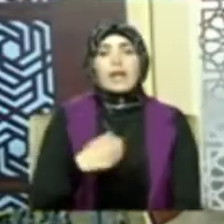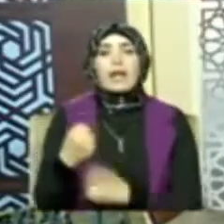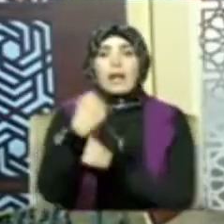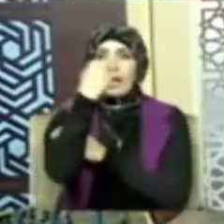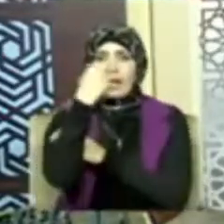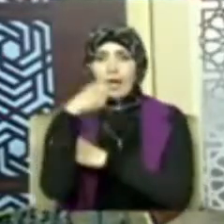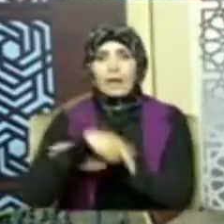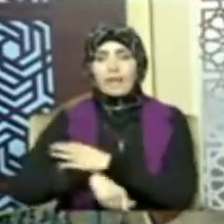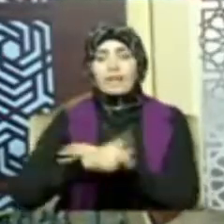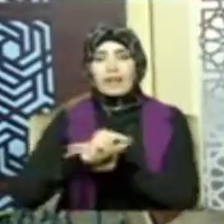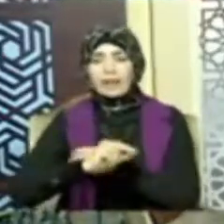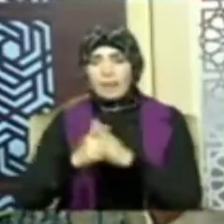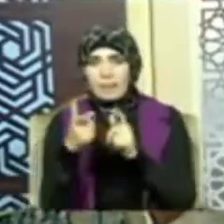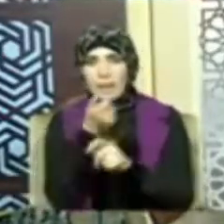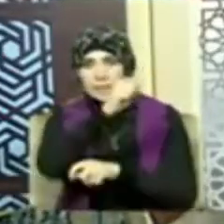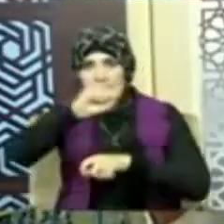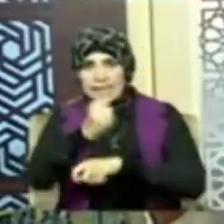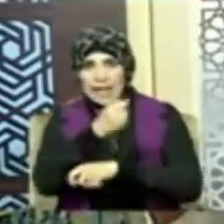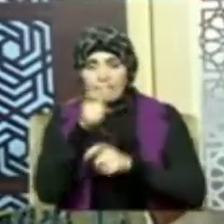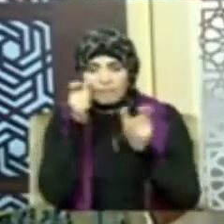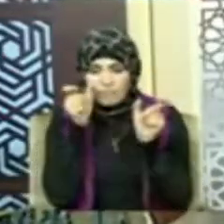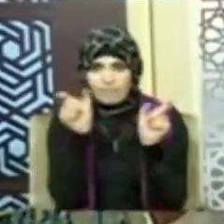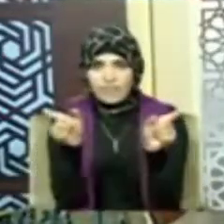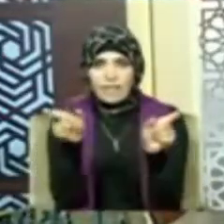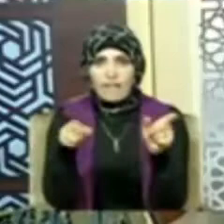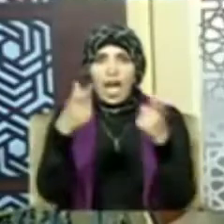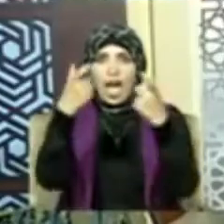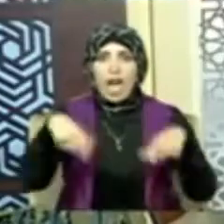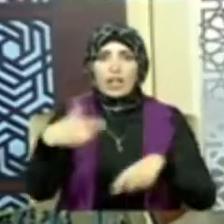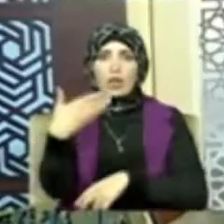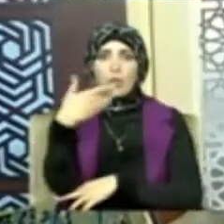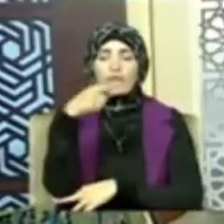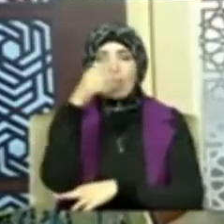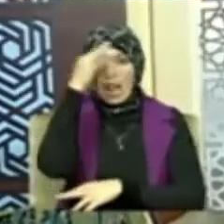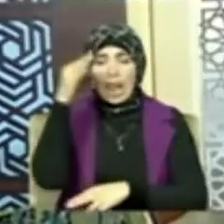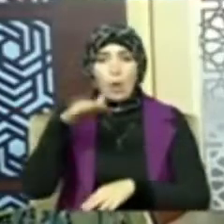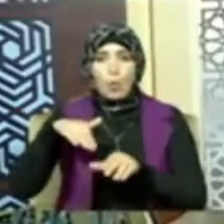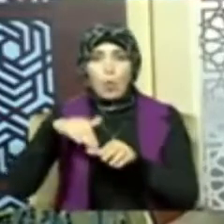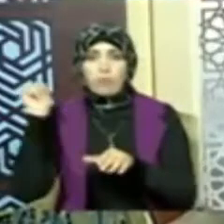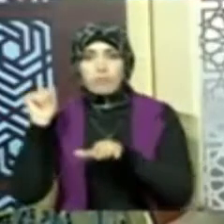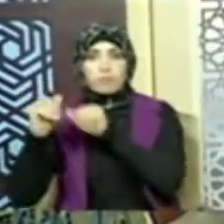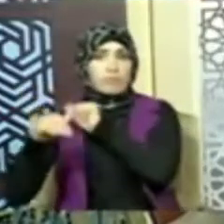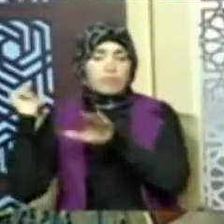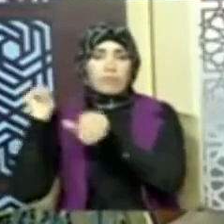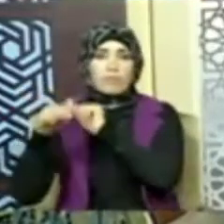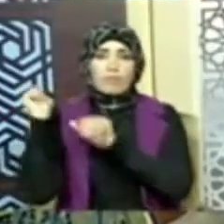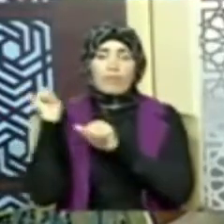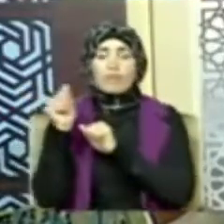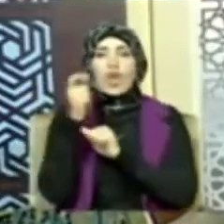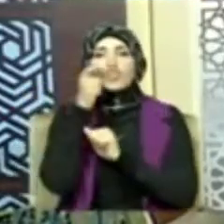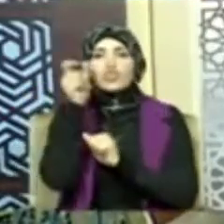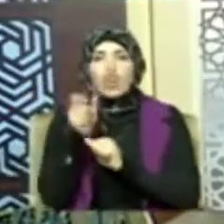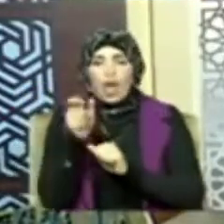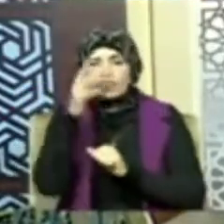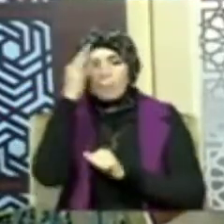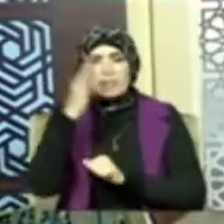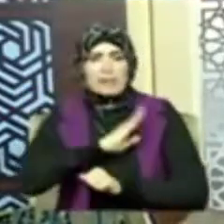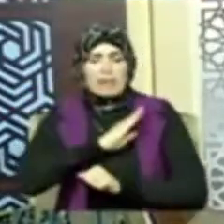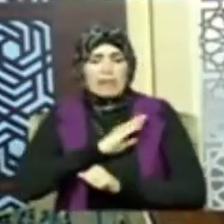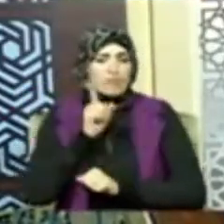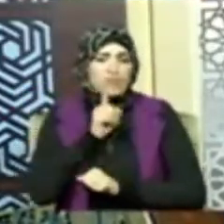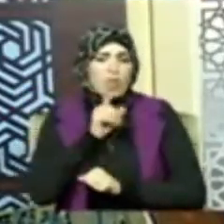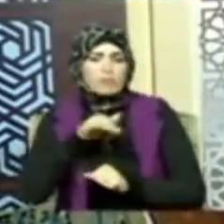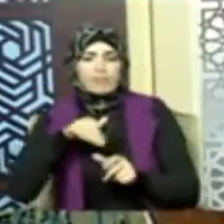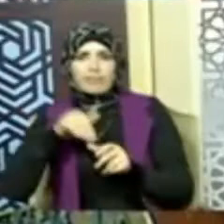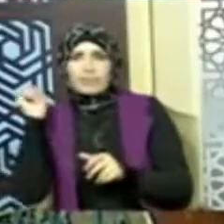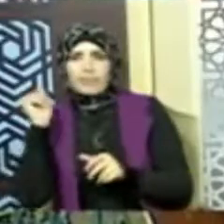الوطن وسيفه، وهذا دورها. فلولا نفر من كل فرقة منهم طائفة ليتفقهوا